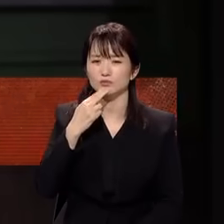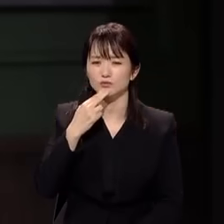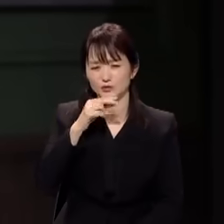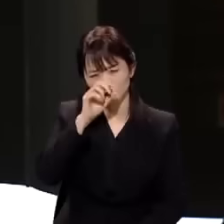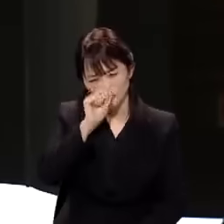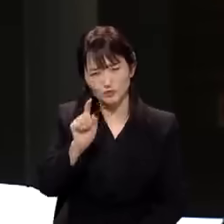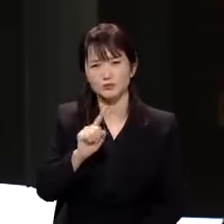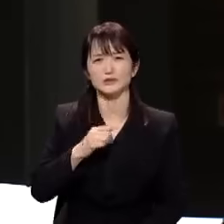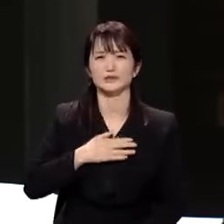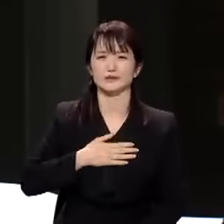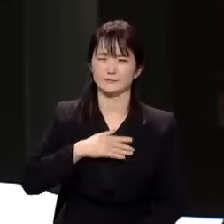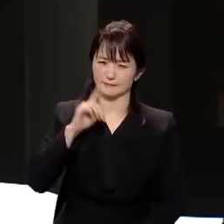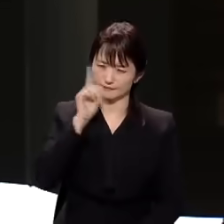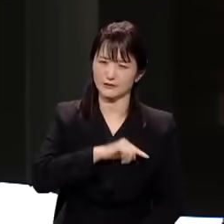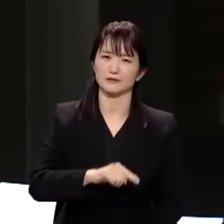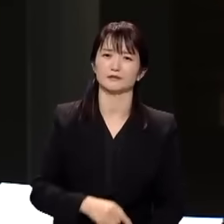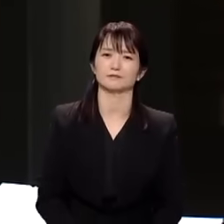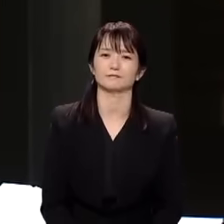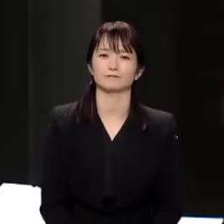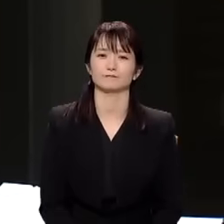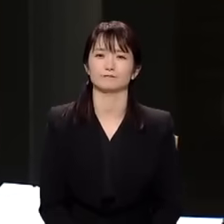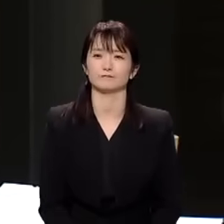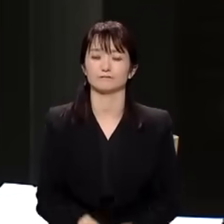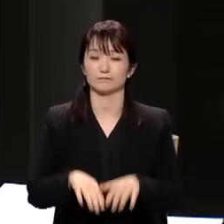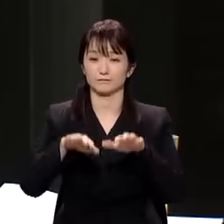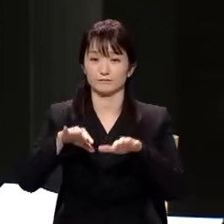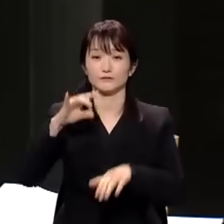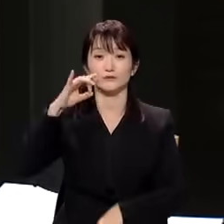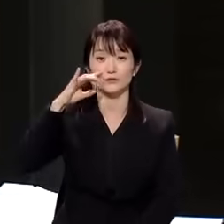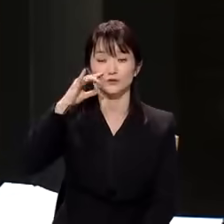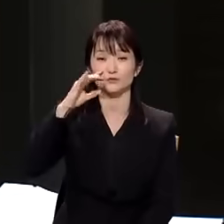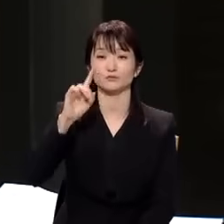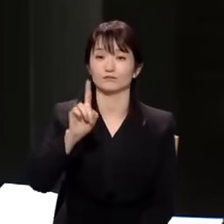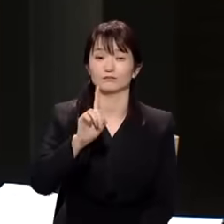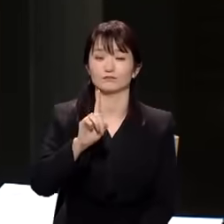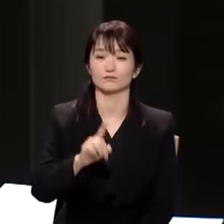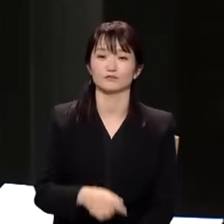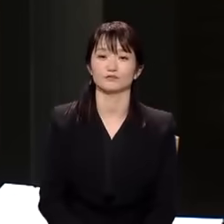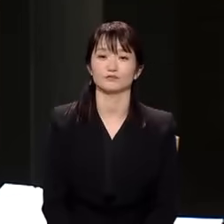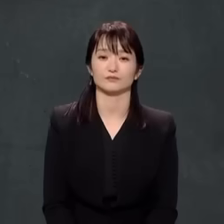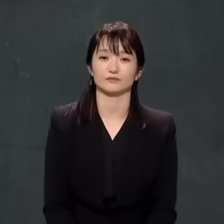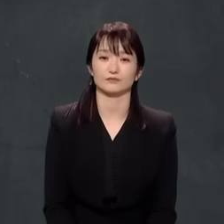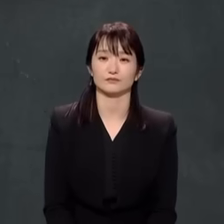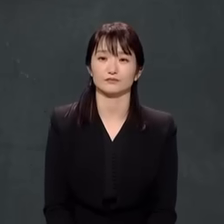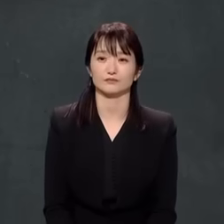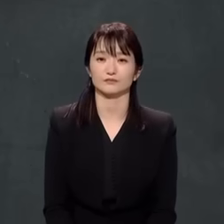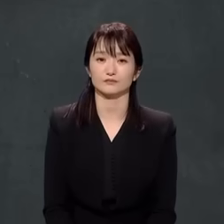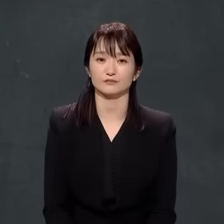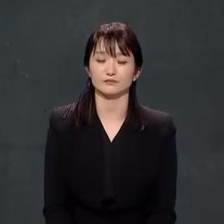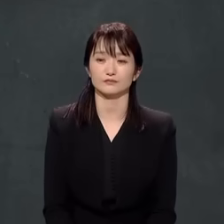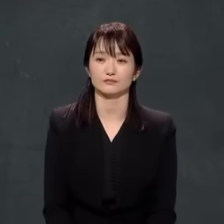자, 좋습니다. 그렇다면 오늘 별별 상담소 오늘의 궁금증 짚어보죠.